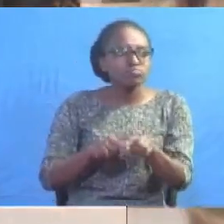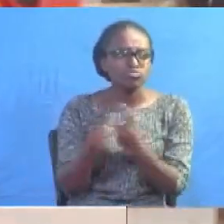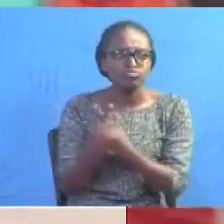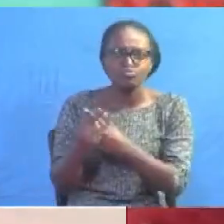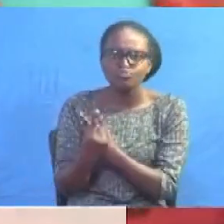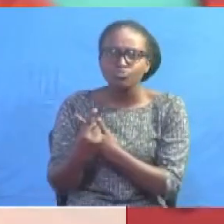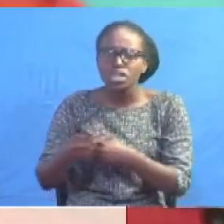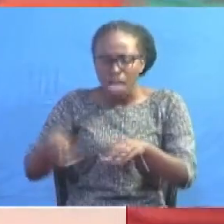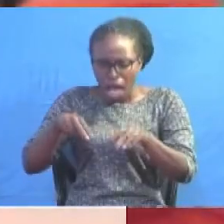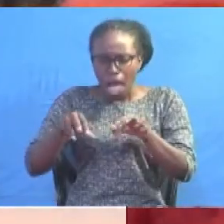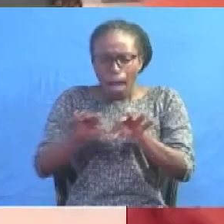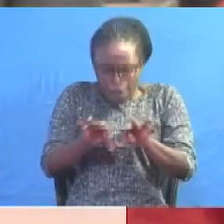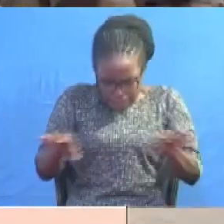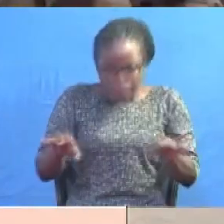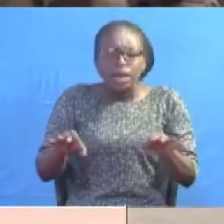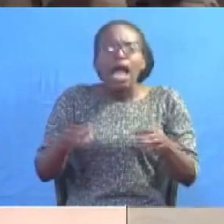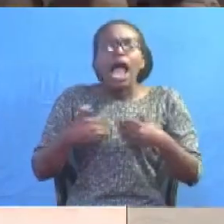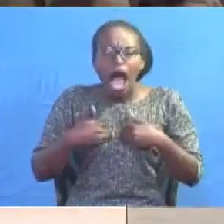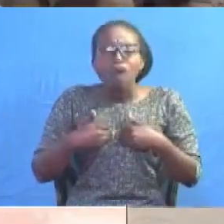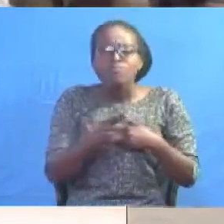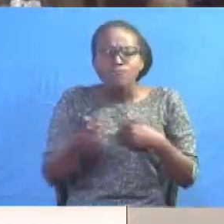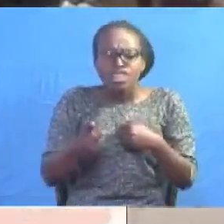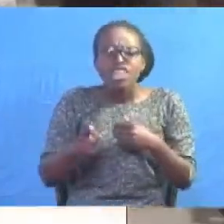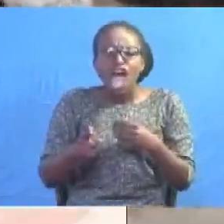uwanja huo ambao ulifurika mamia ya wanarika